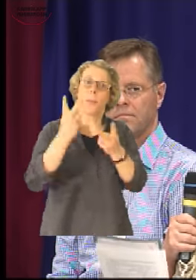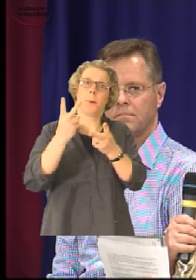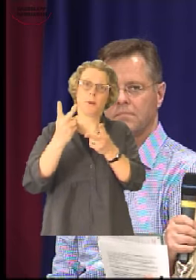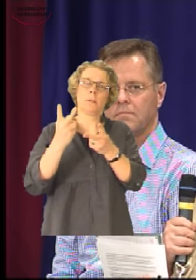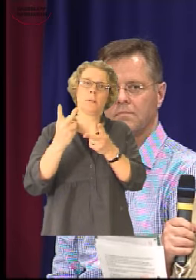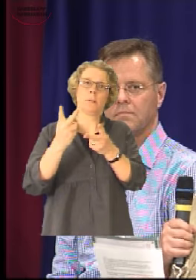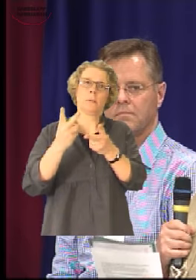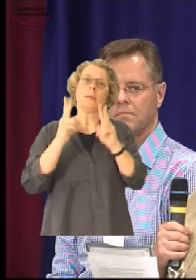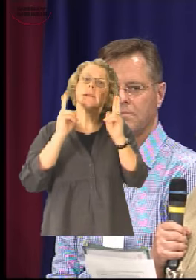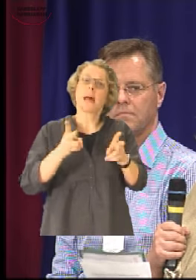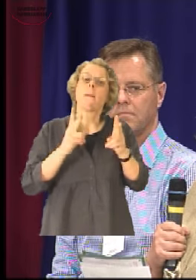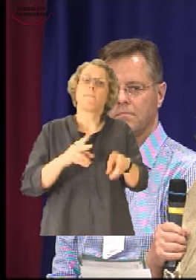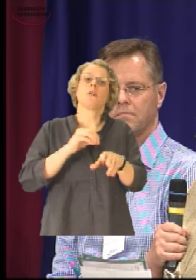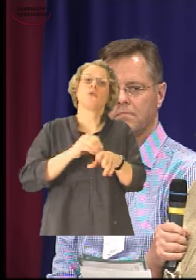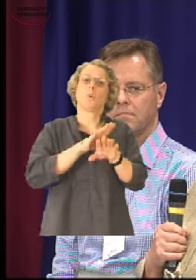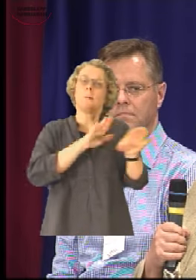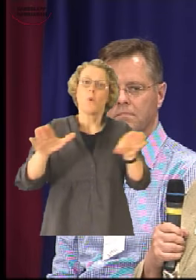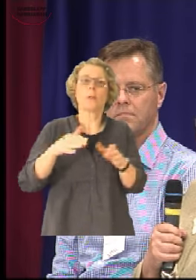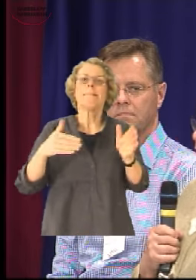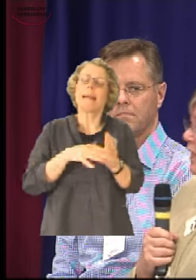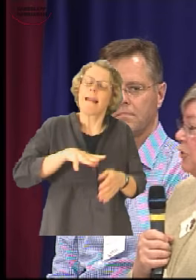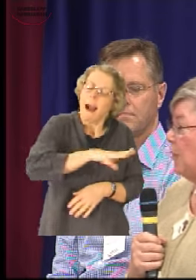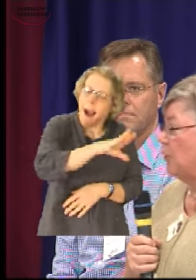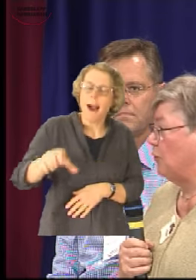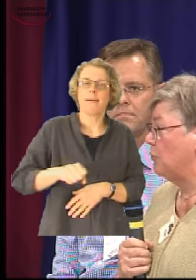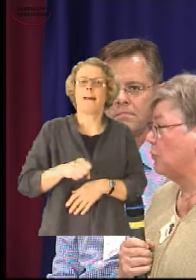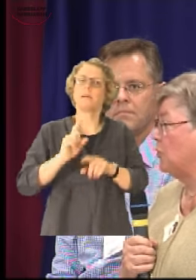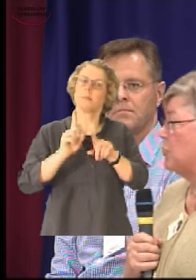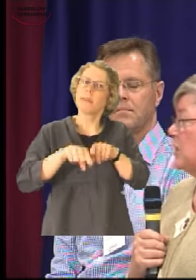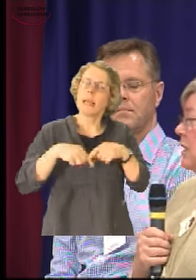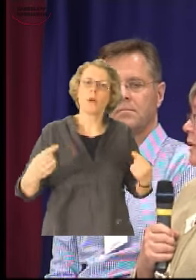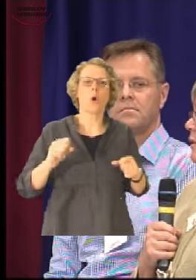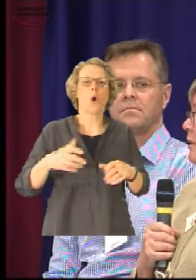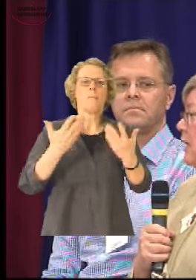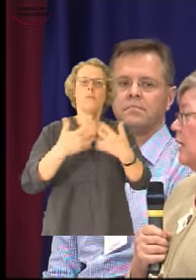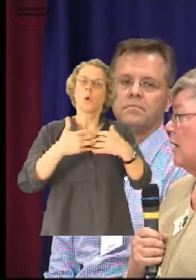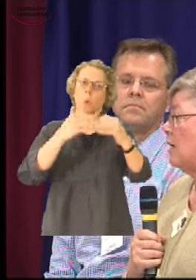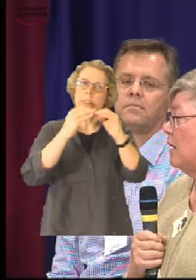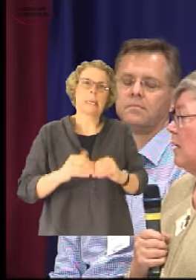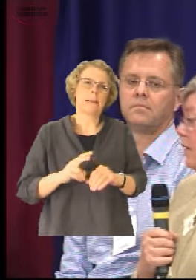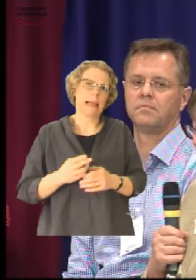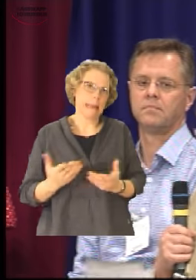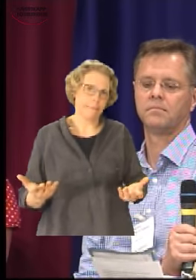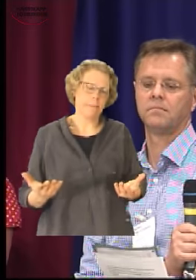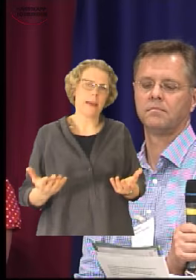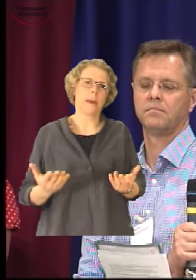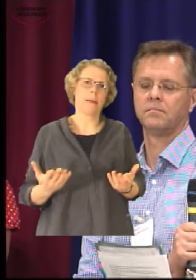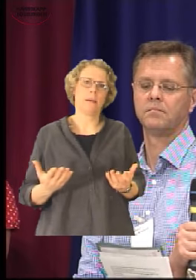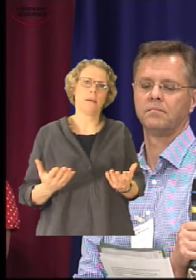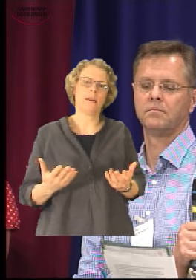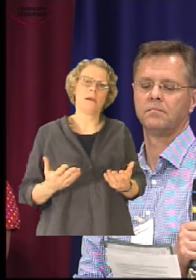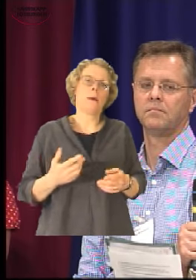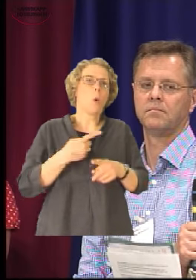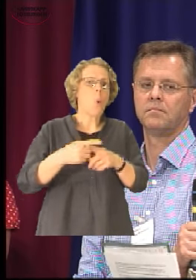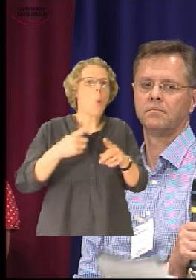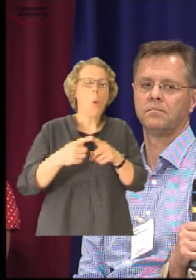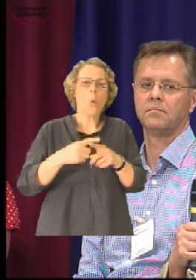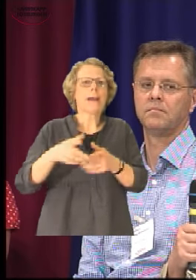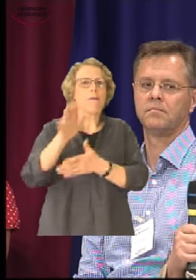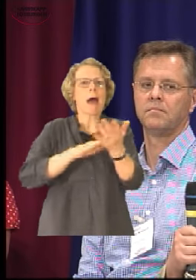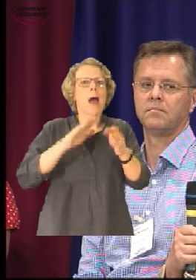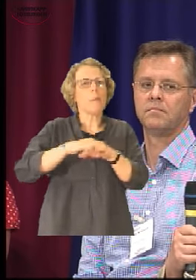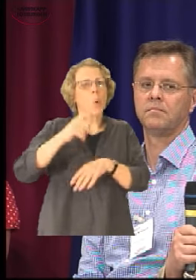sjukvård för alla. Och oavsett om man har funktionsnedsättning, olika hudfärg eller kön eller